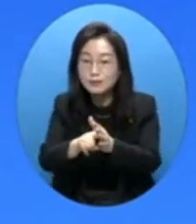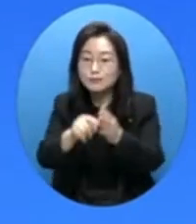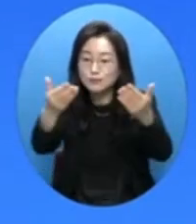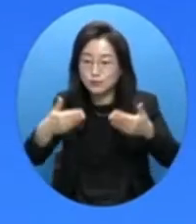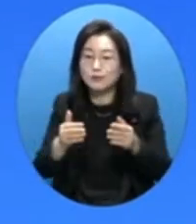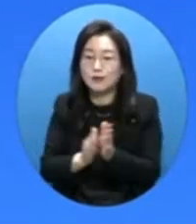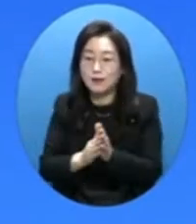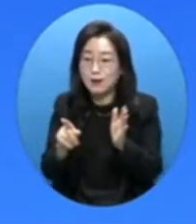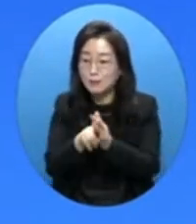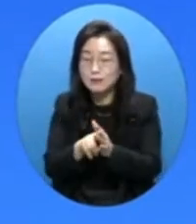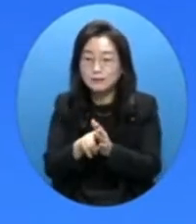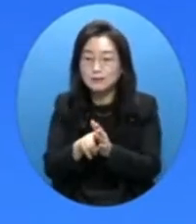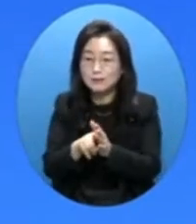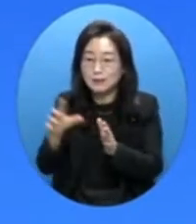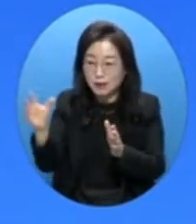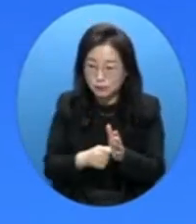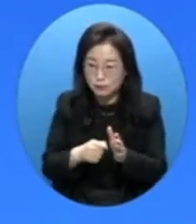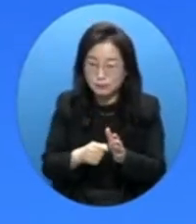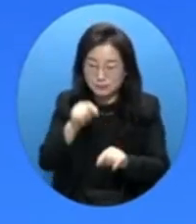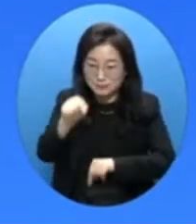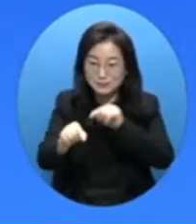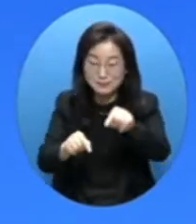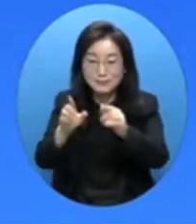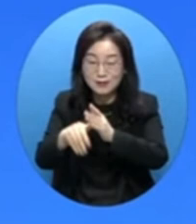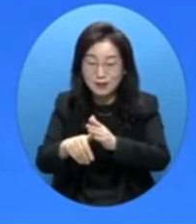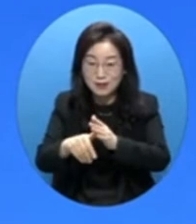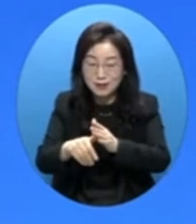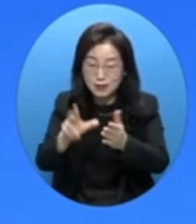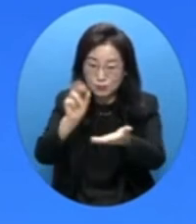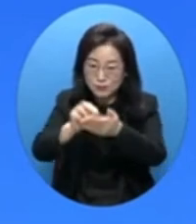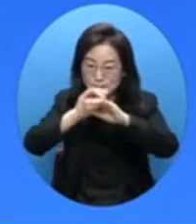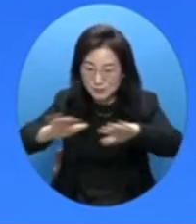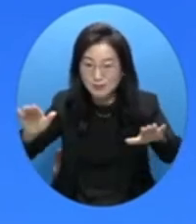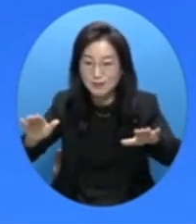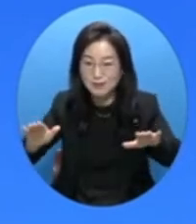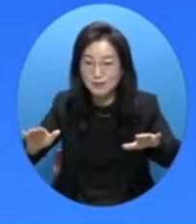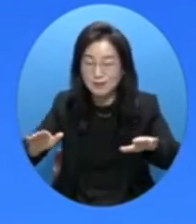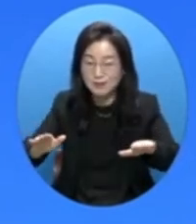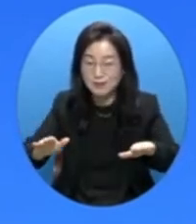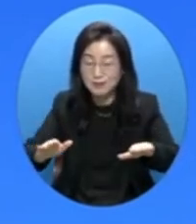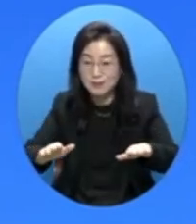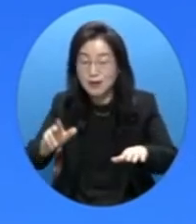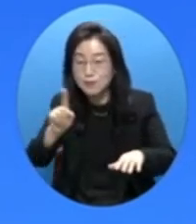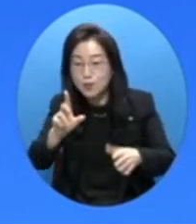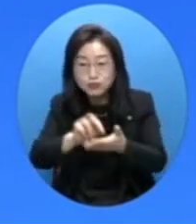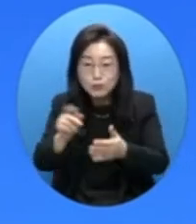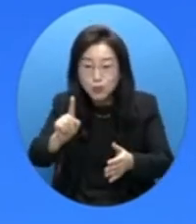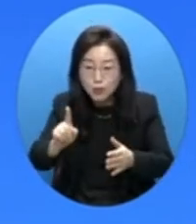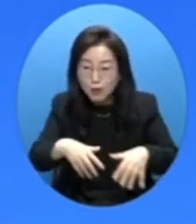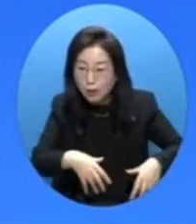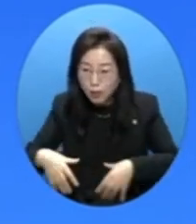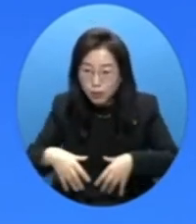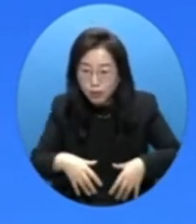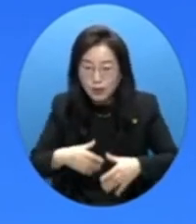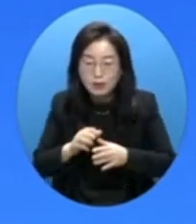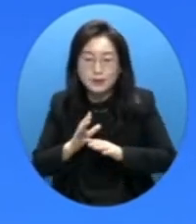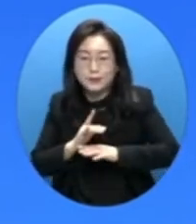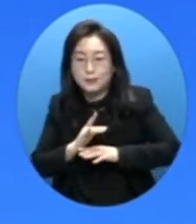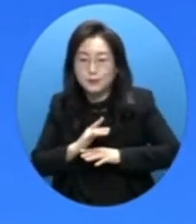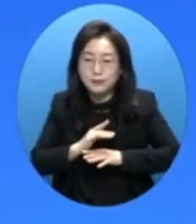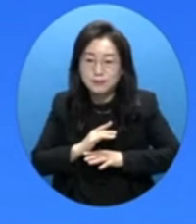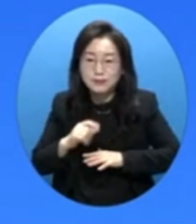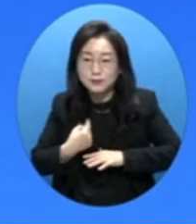주셨습니다 믿음의 역사를 가지고 나갈 때 요단강은 갈라치는 것입니다 문제는 요단강 앞에서 머뭇거리고 두려워하고